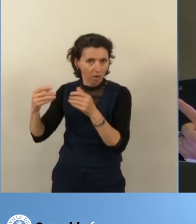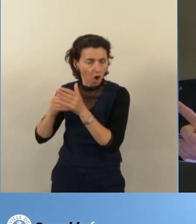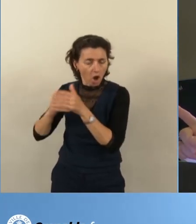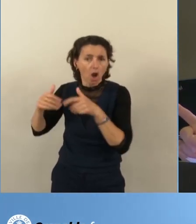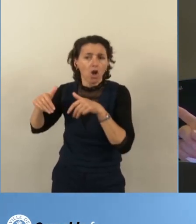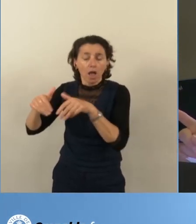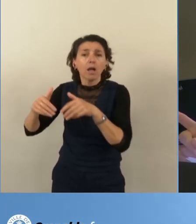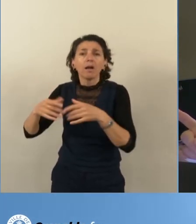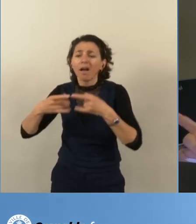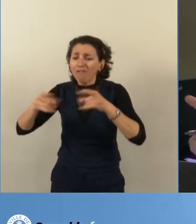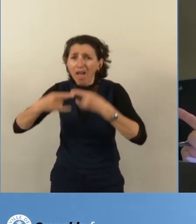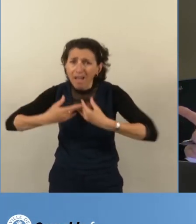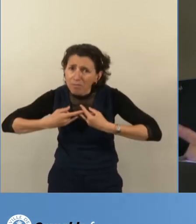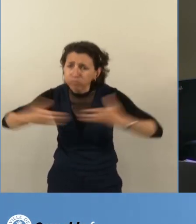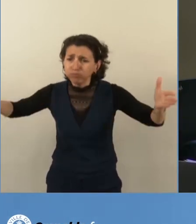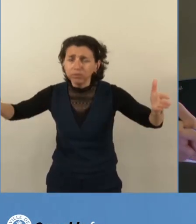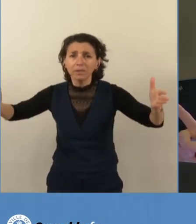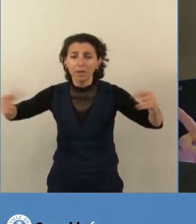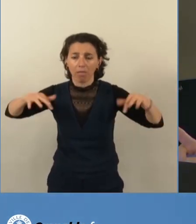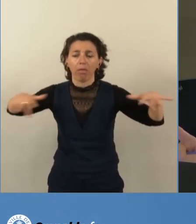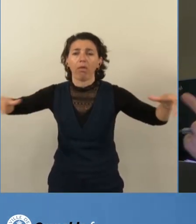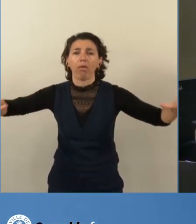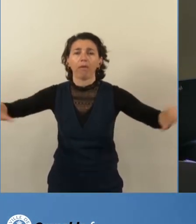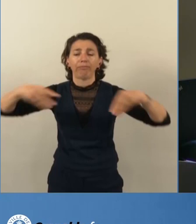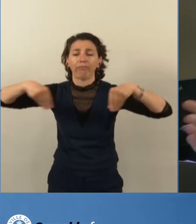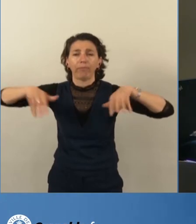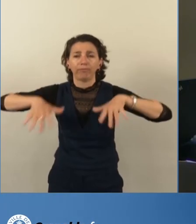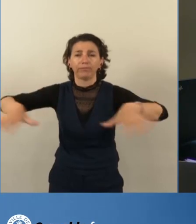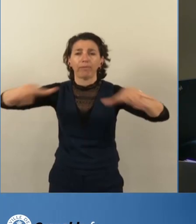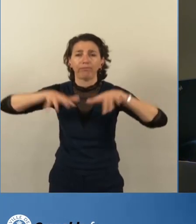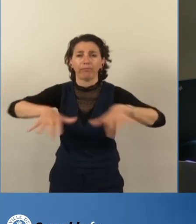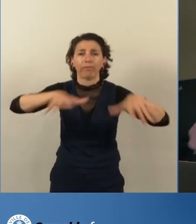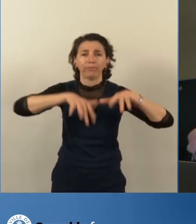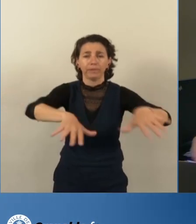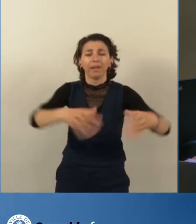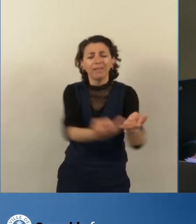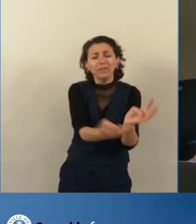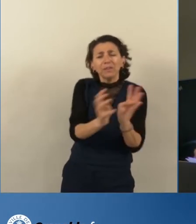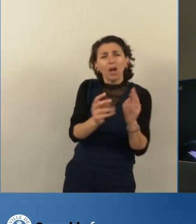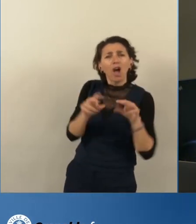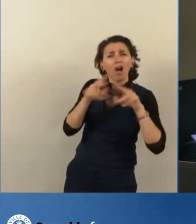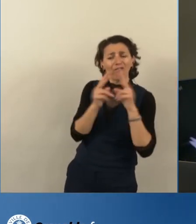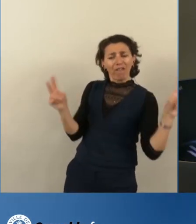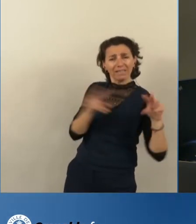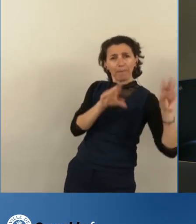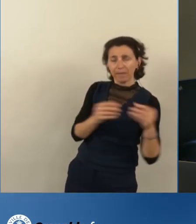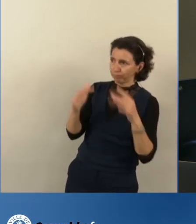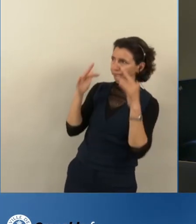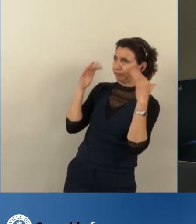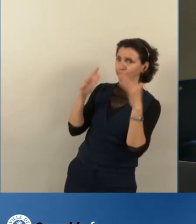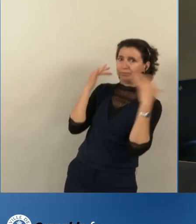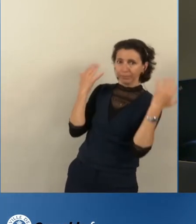ce qui du coup met en péril tous les habitants qui sont alors pour le coup dans la crique juste en face donc